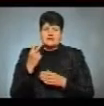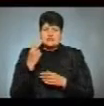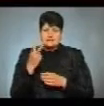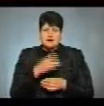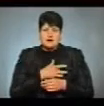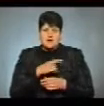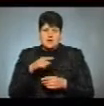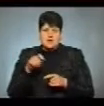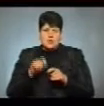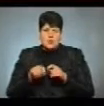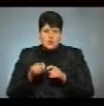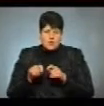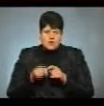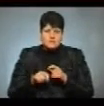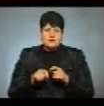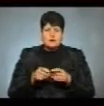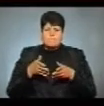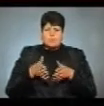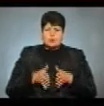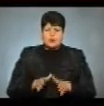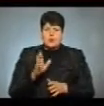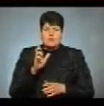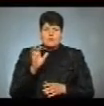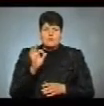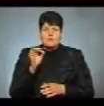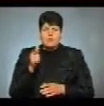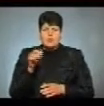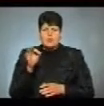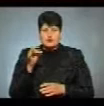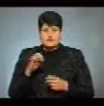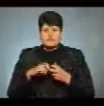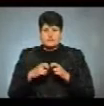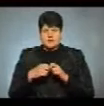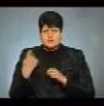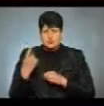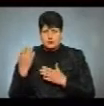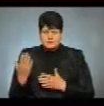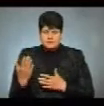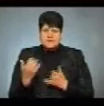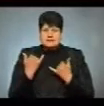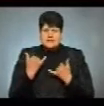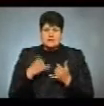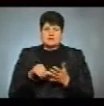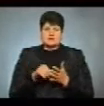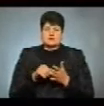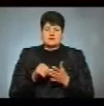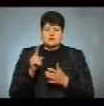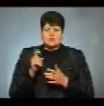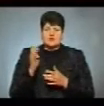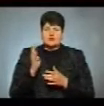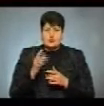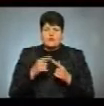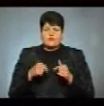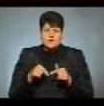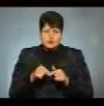кардіографи для пологу відділення Богородчанської центральної райлікарні Івано-Франківської області. Зараз членкині 140-го